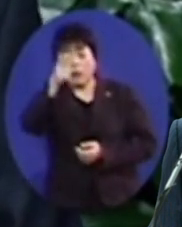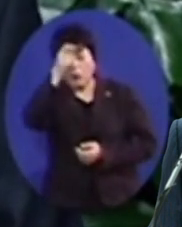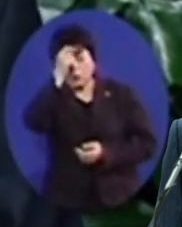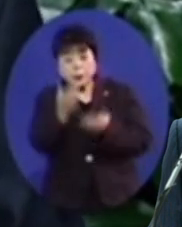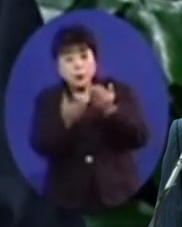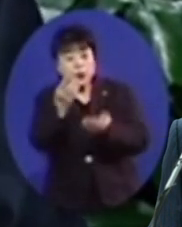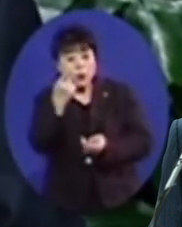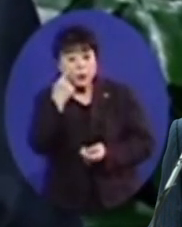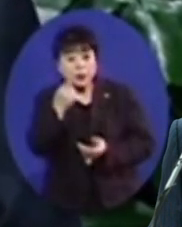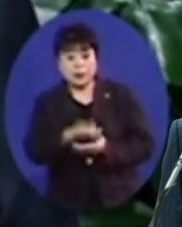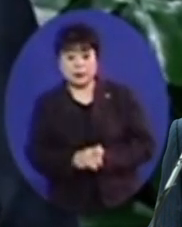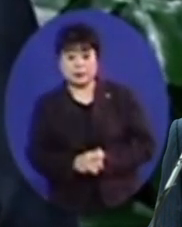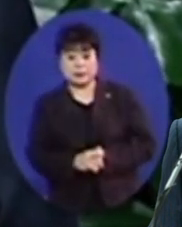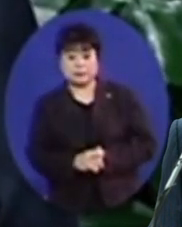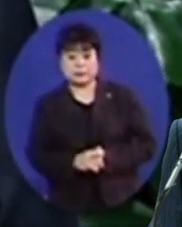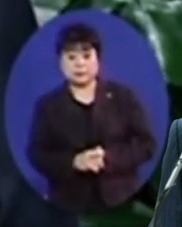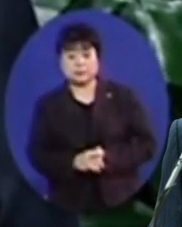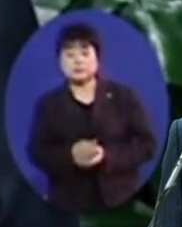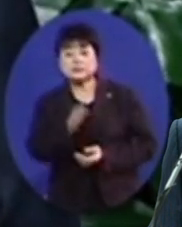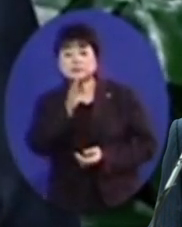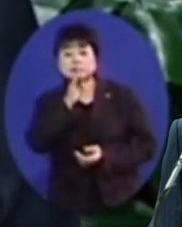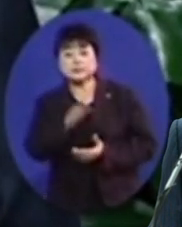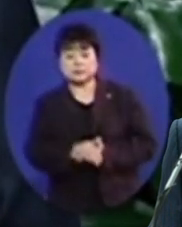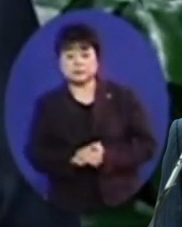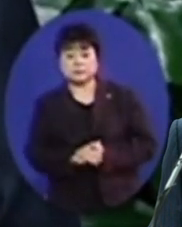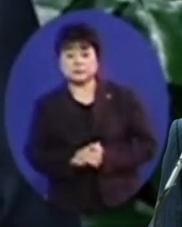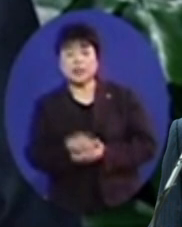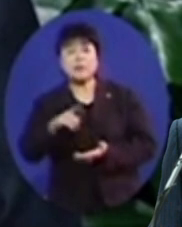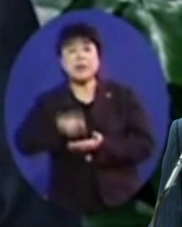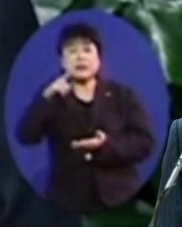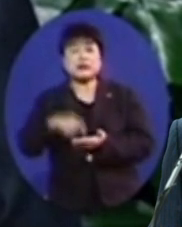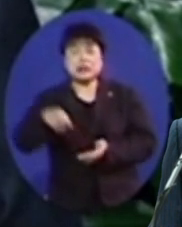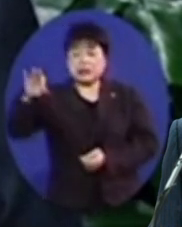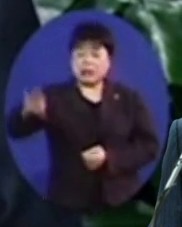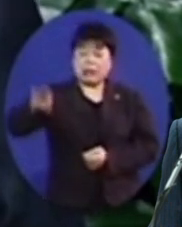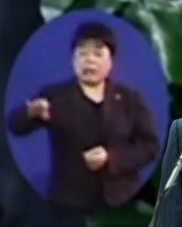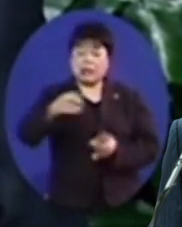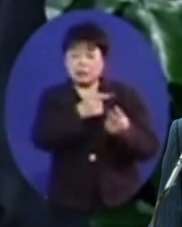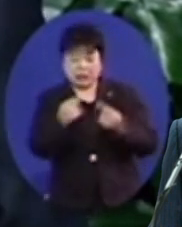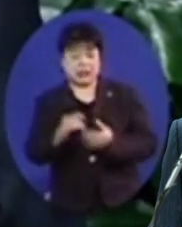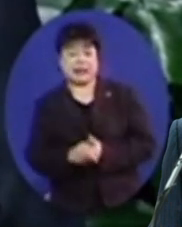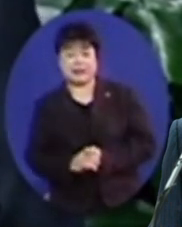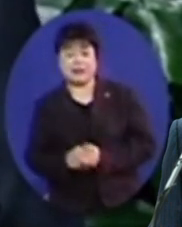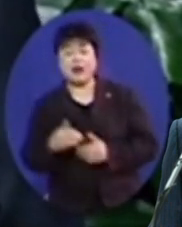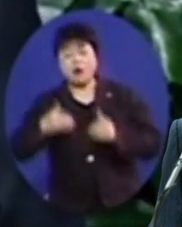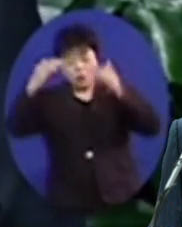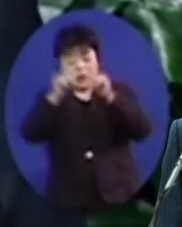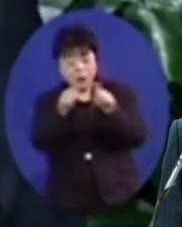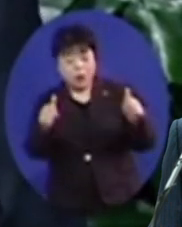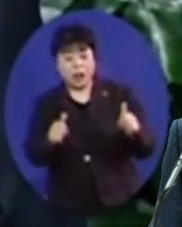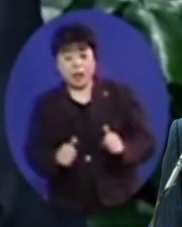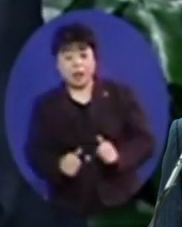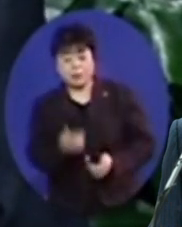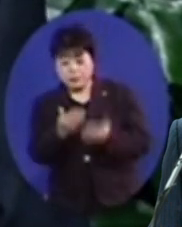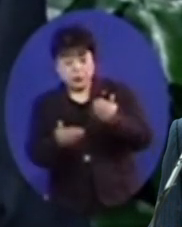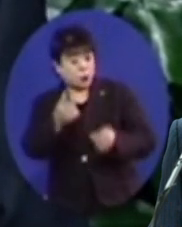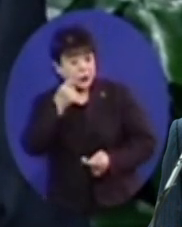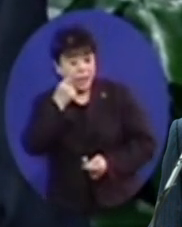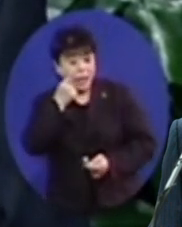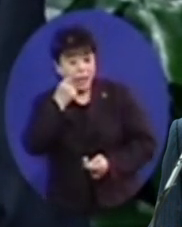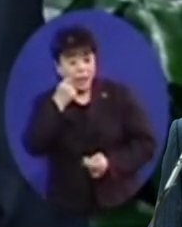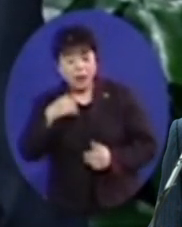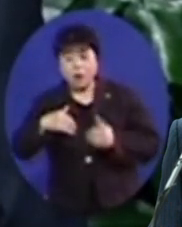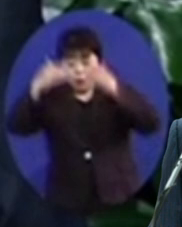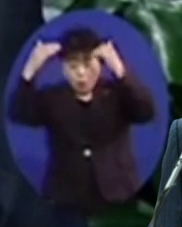보니까 이거야말로 메뚜기와 같단 말이에요. 도저히 골리앗과 자기가 비교가 안 돼요.